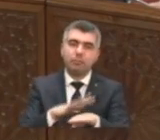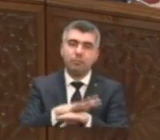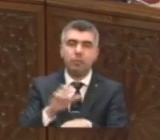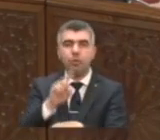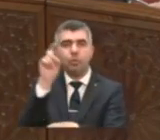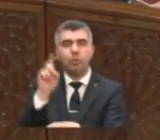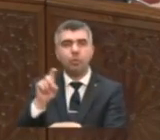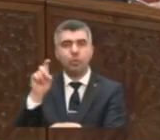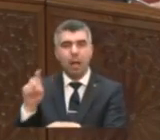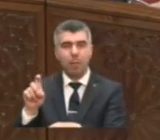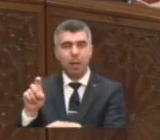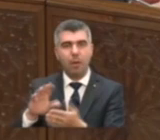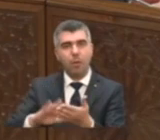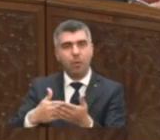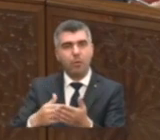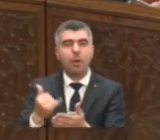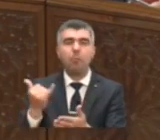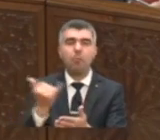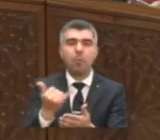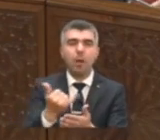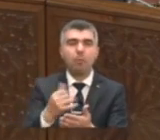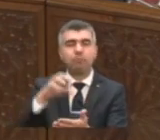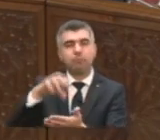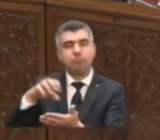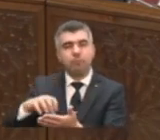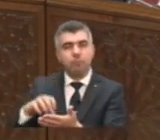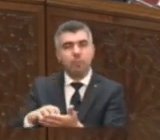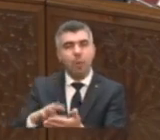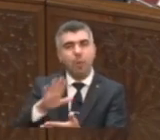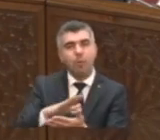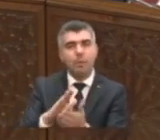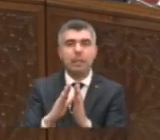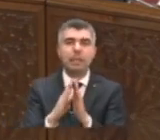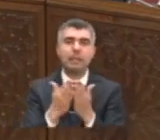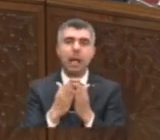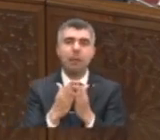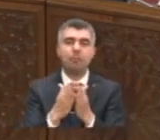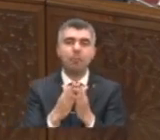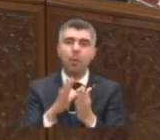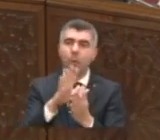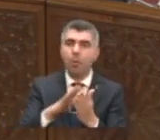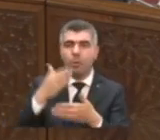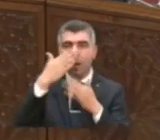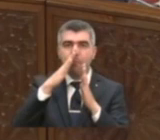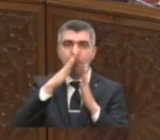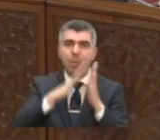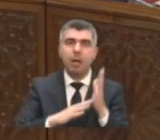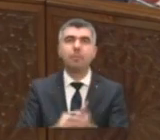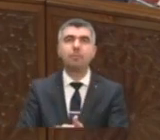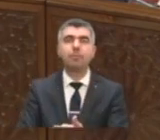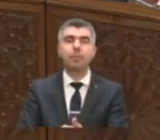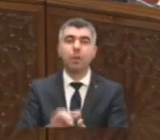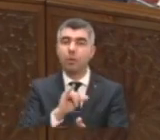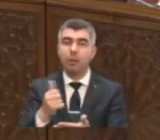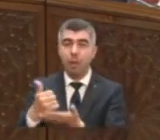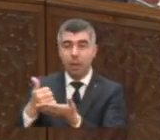باش يساعدونا باش يكونوا باش يكون الكتاب حاضر في جميع الاقاليم والجهات المملكه، لان بدون